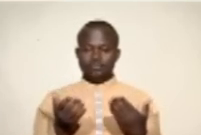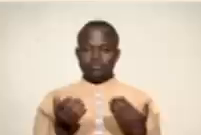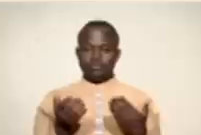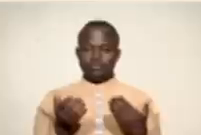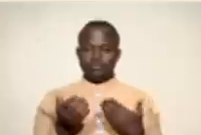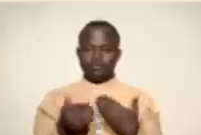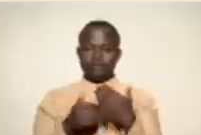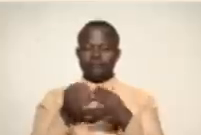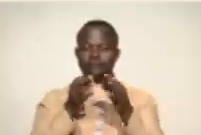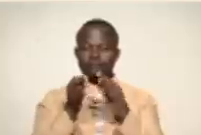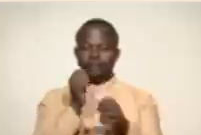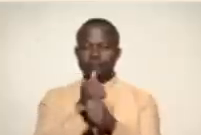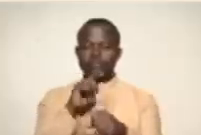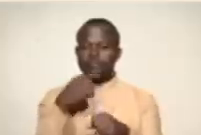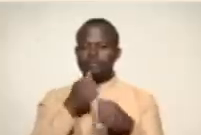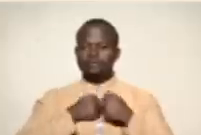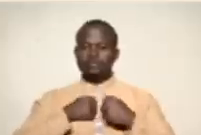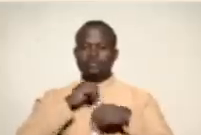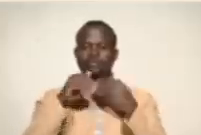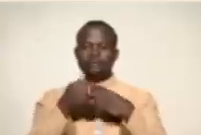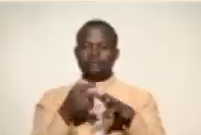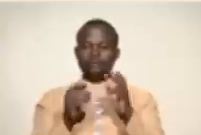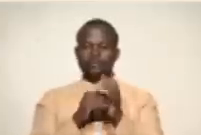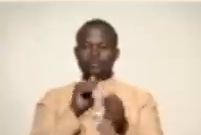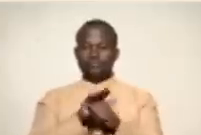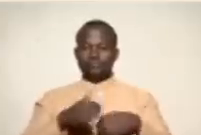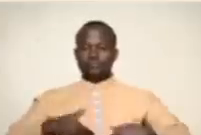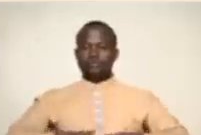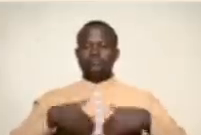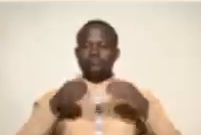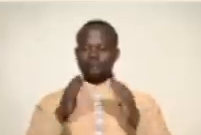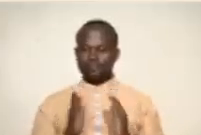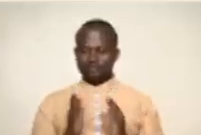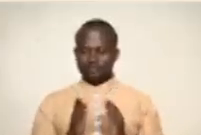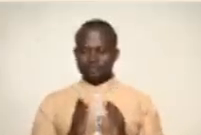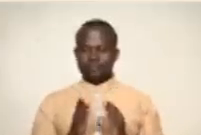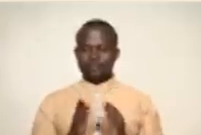cyagize uruhare na bane n'abanyarwanda bose ariko cyane cyane urubyiruko.